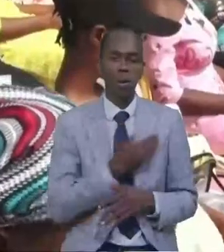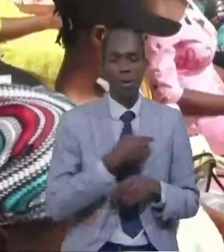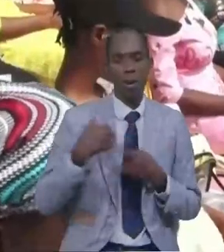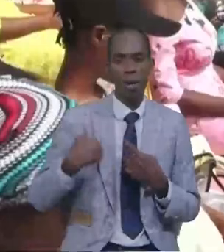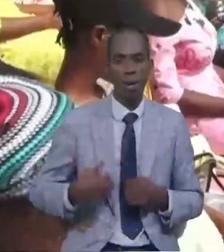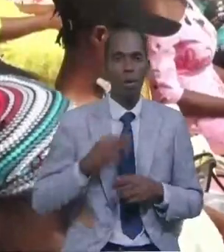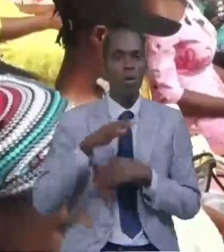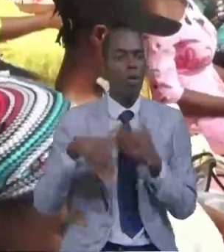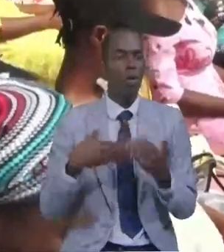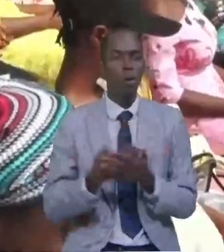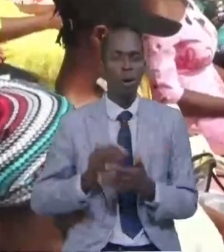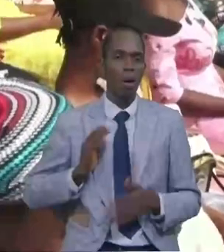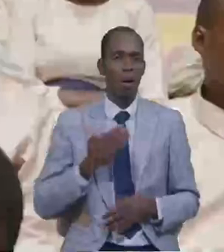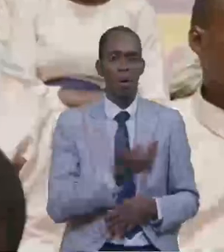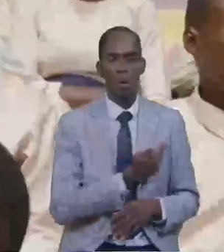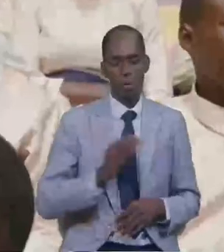comme nous-mêmes